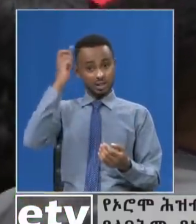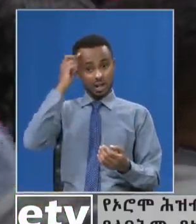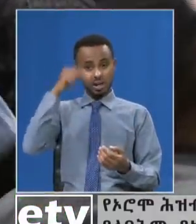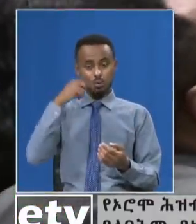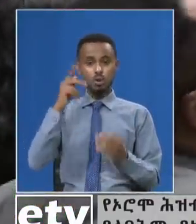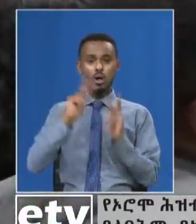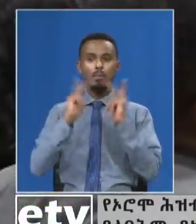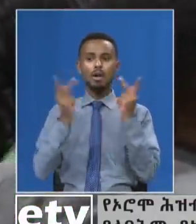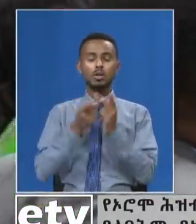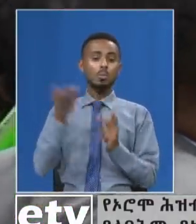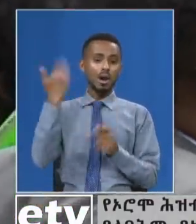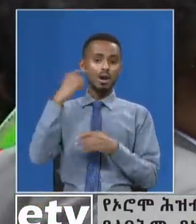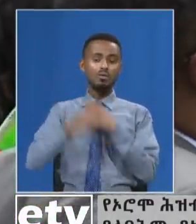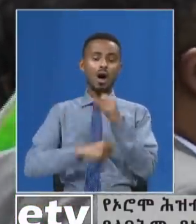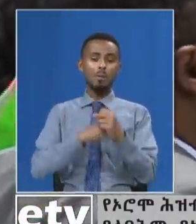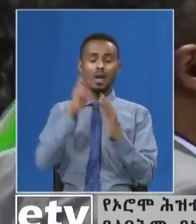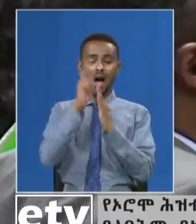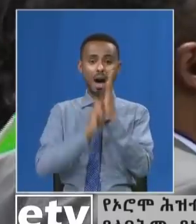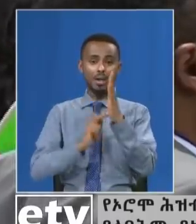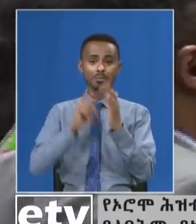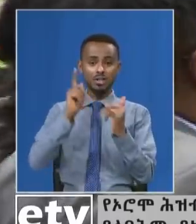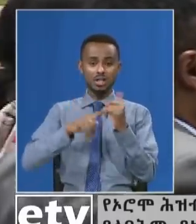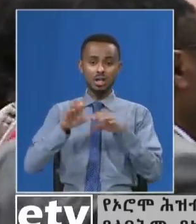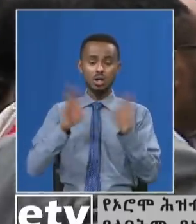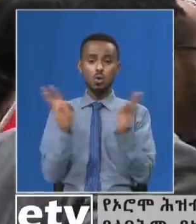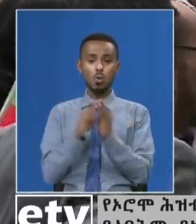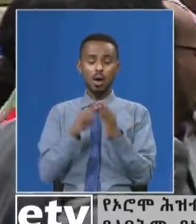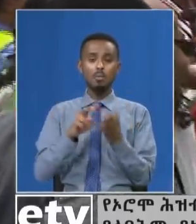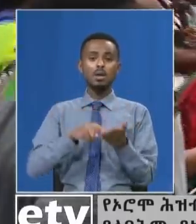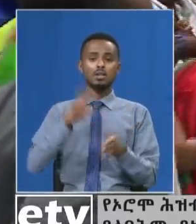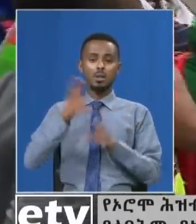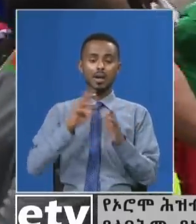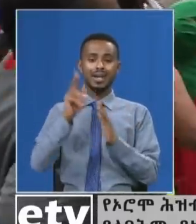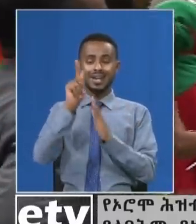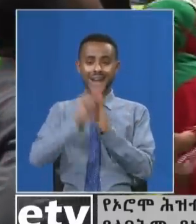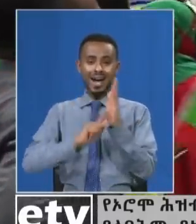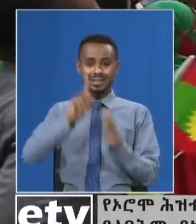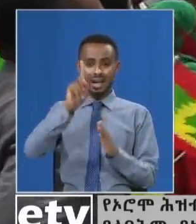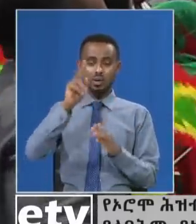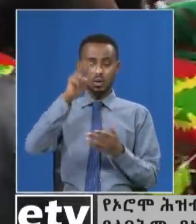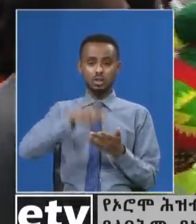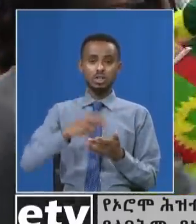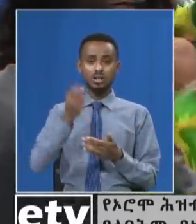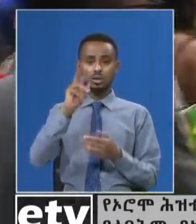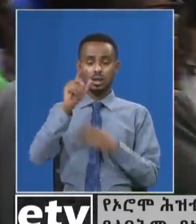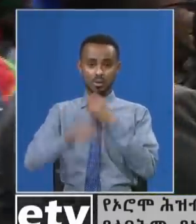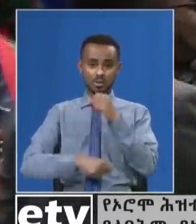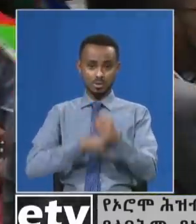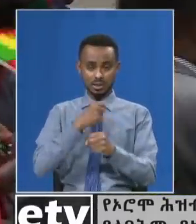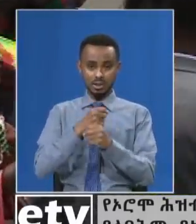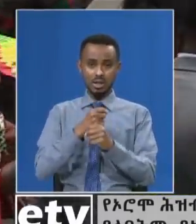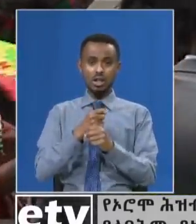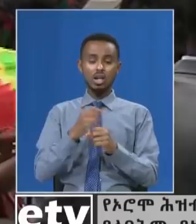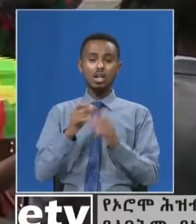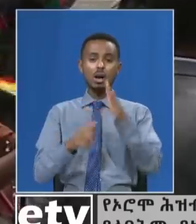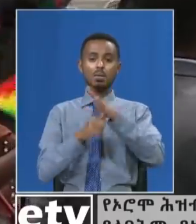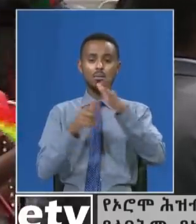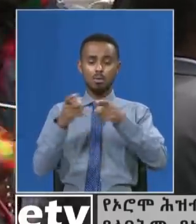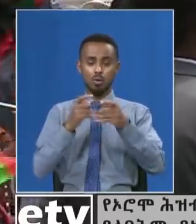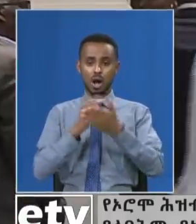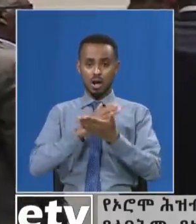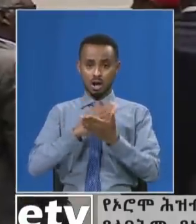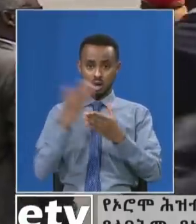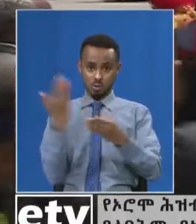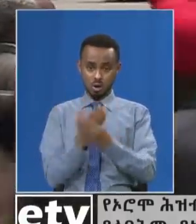እንደሚሉት ፓርቲው ባለፈው አመት ሐምሌ መጨረሻ ያካሄደውን ጉባኤ መነሻ በማድረግ ነሐሴ 1 2012 ዓ.ም ተመረተ ሊቀመንበሩን